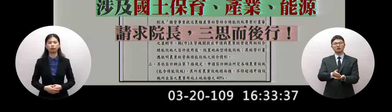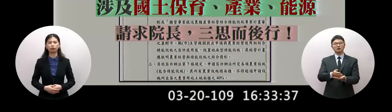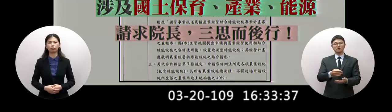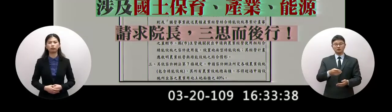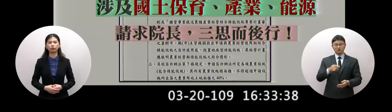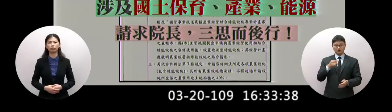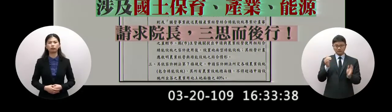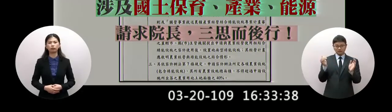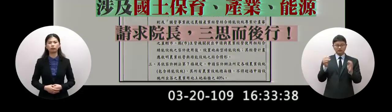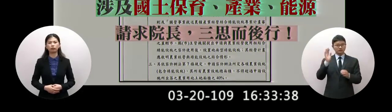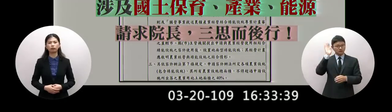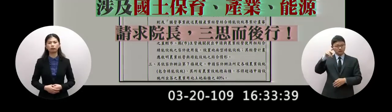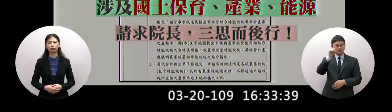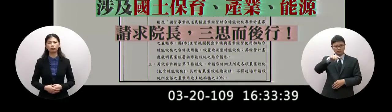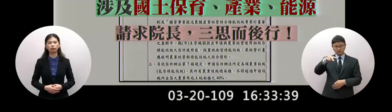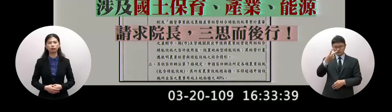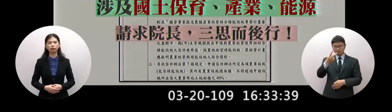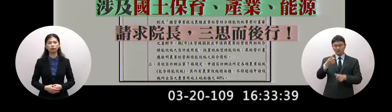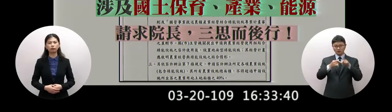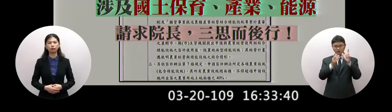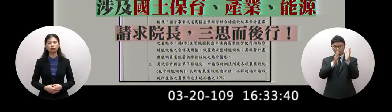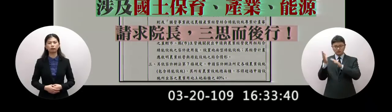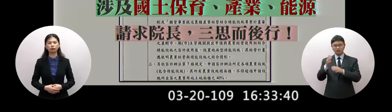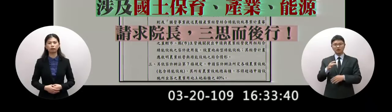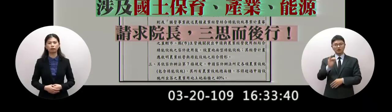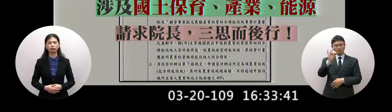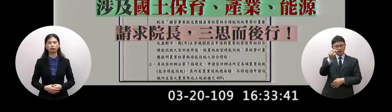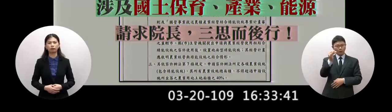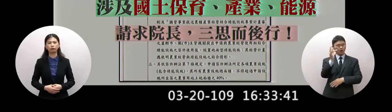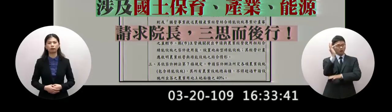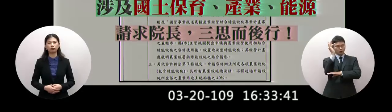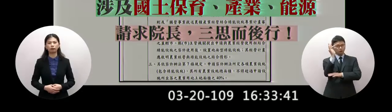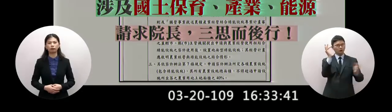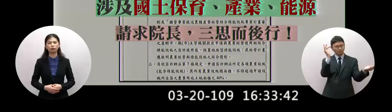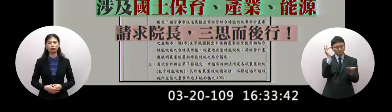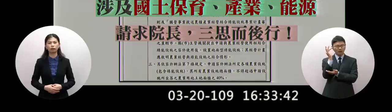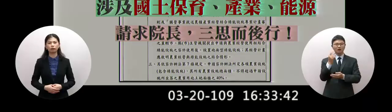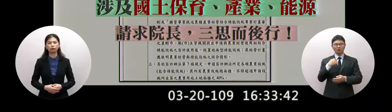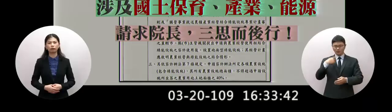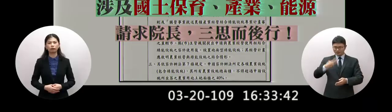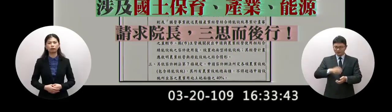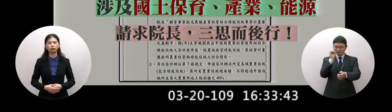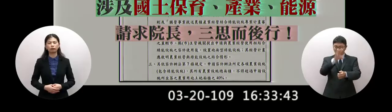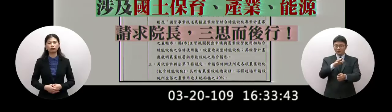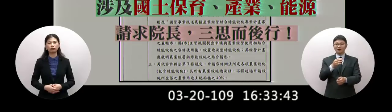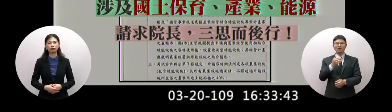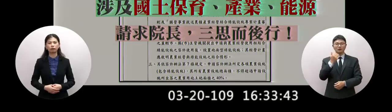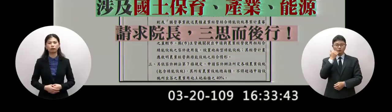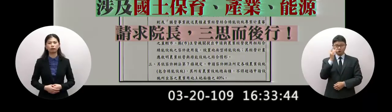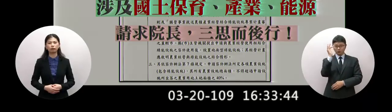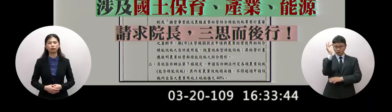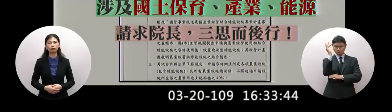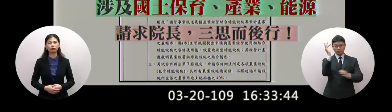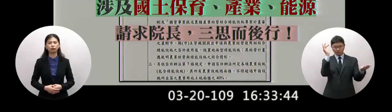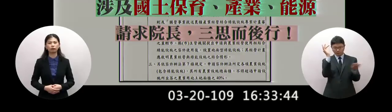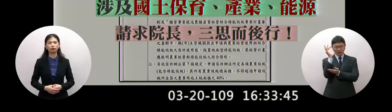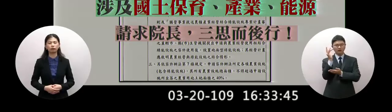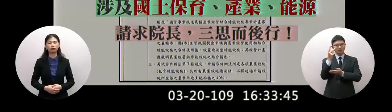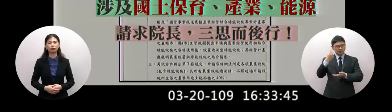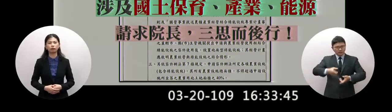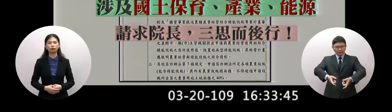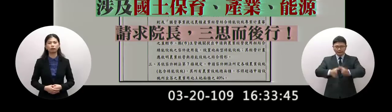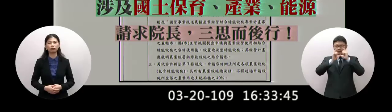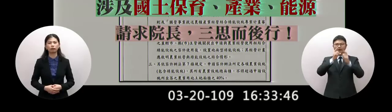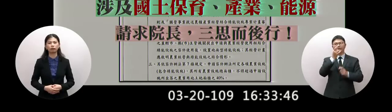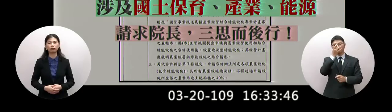有1200公顷，也就是百万棵树就被砍掉。我再重申一遍，树砍掉了就回不来了。